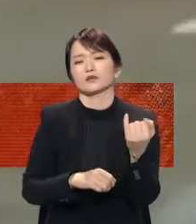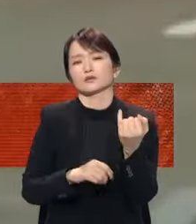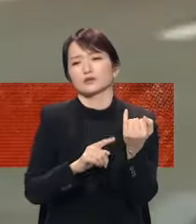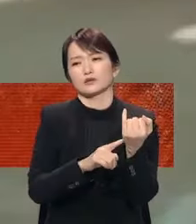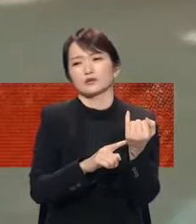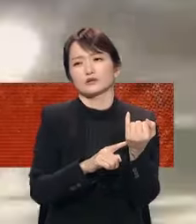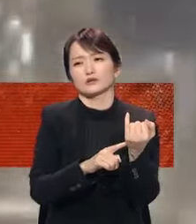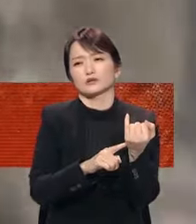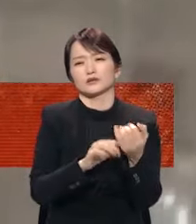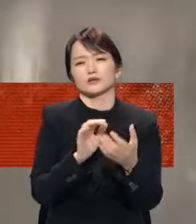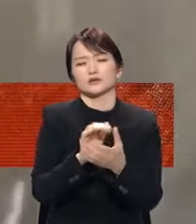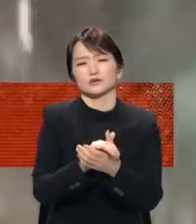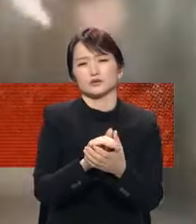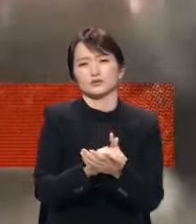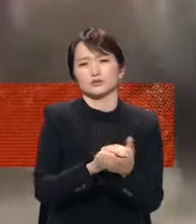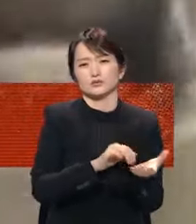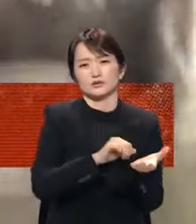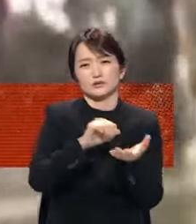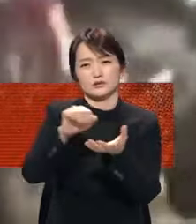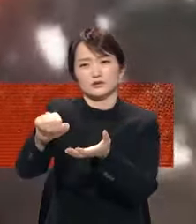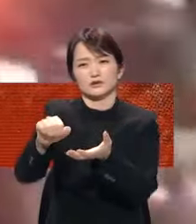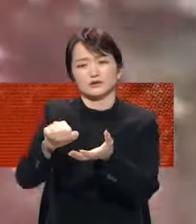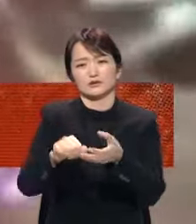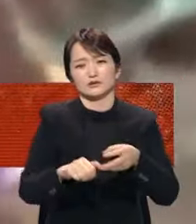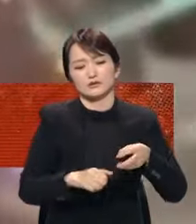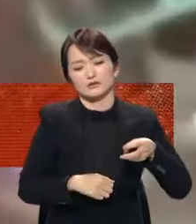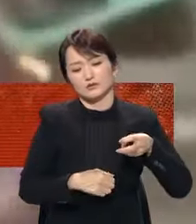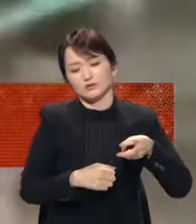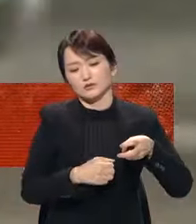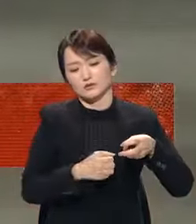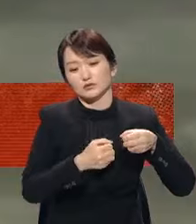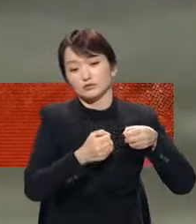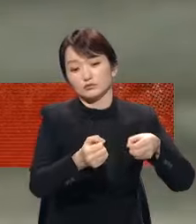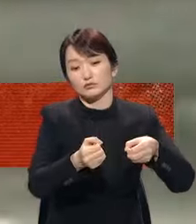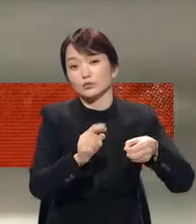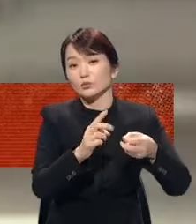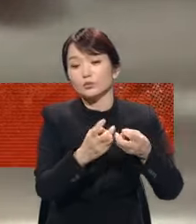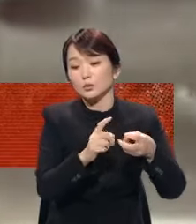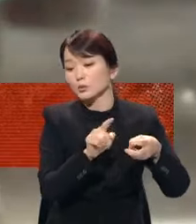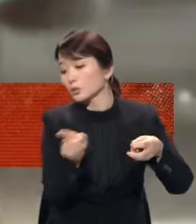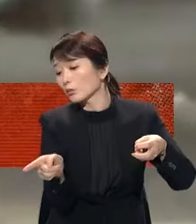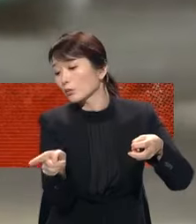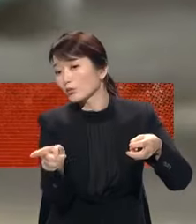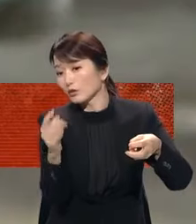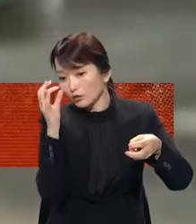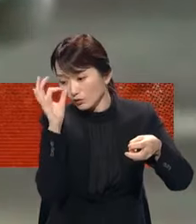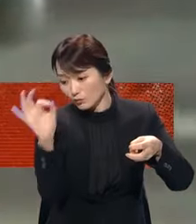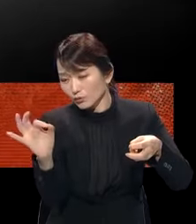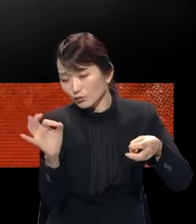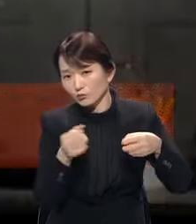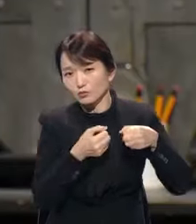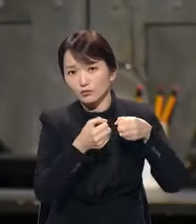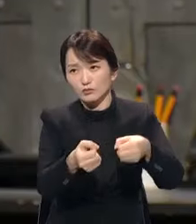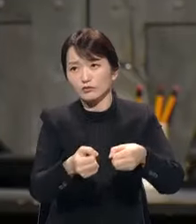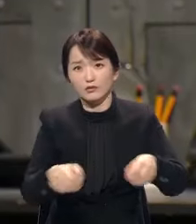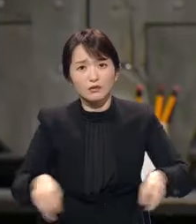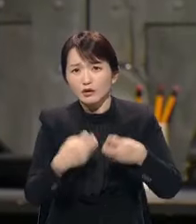나 친구 가져다 주려고 가는 거였는데 운전을 어떻게 옆 차선 보고 갔어요. 진짜 좋아. 큰 사고 안 난 게 정말